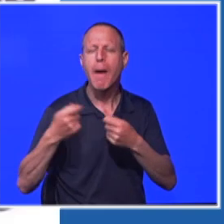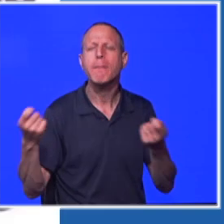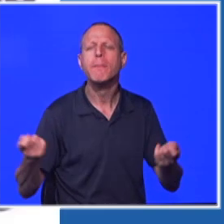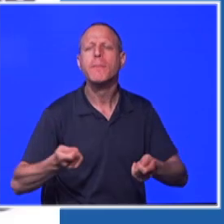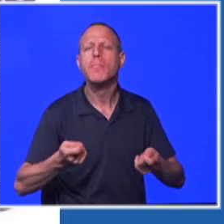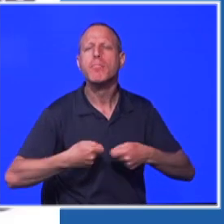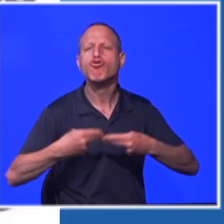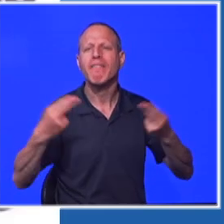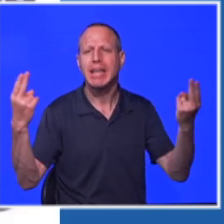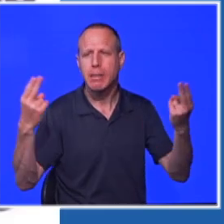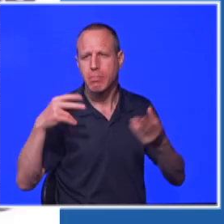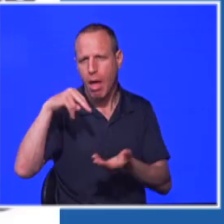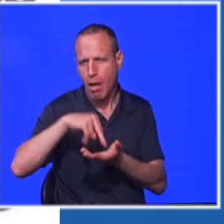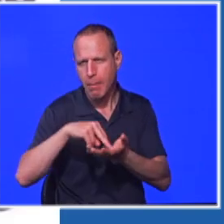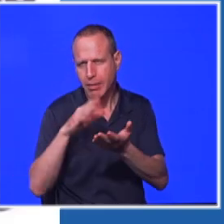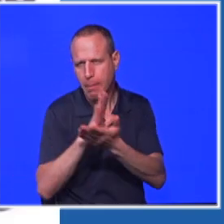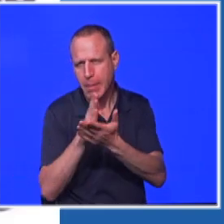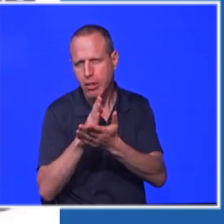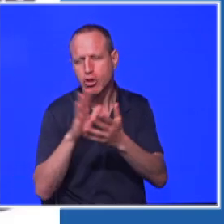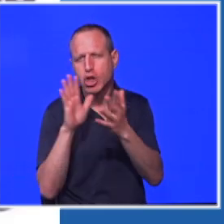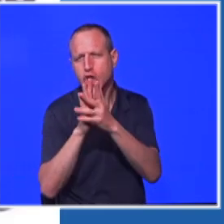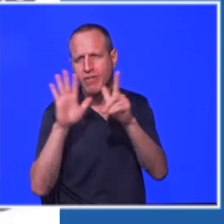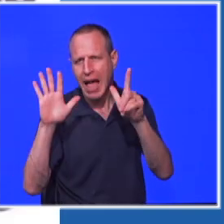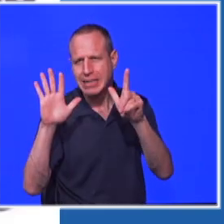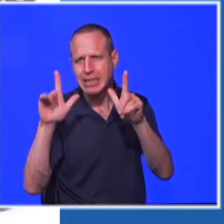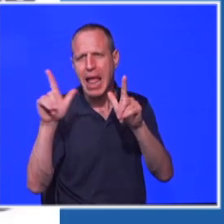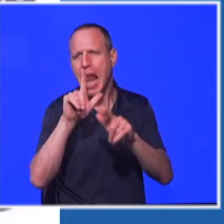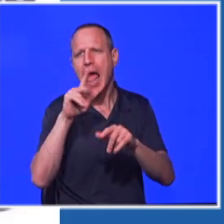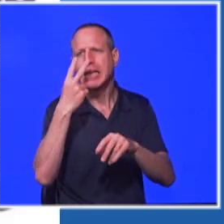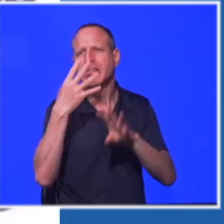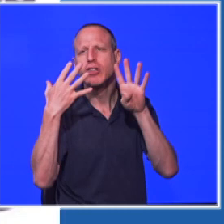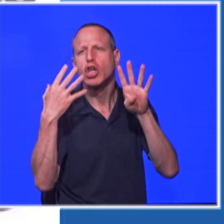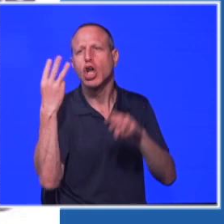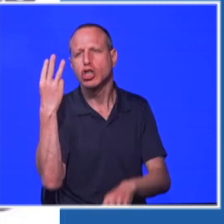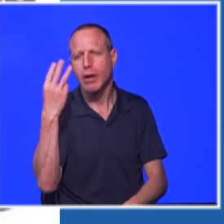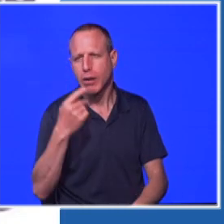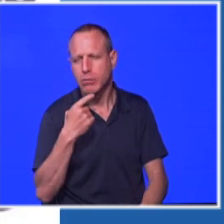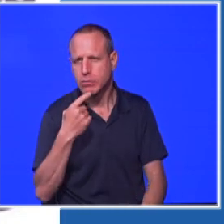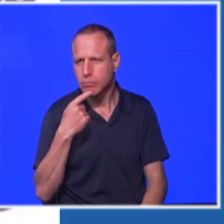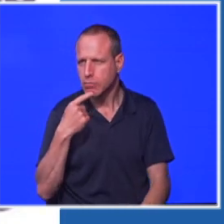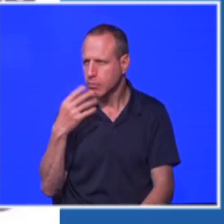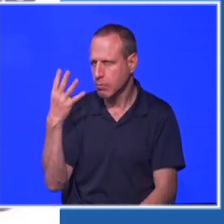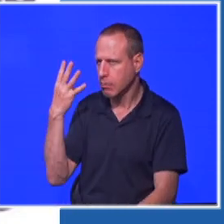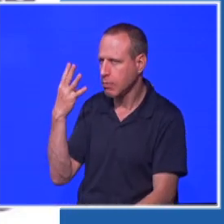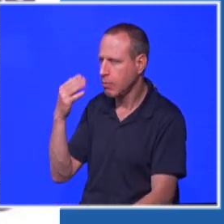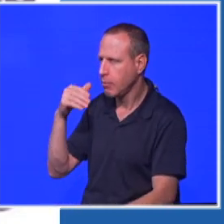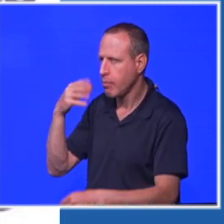עמד על בין 17 ל-29 שקלים. זאת אומרת, מ-40